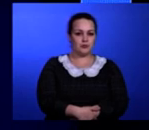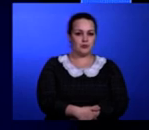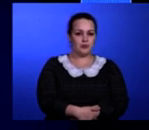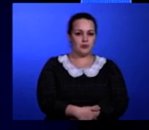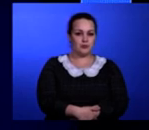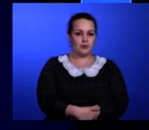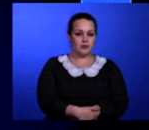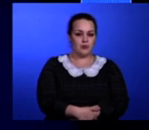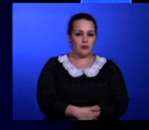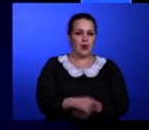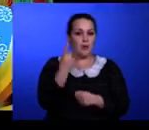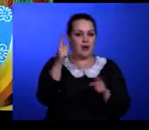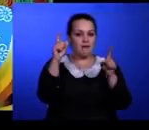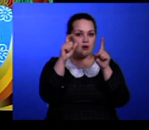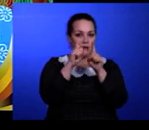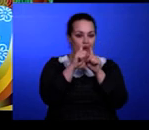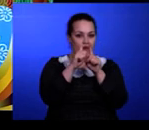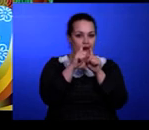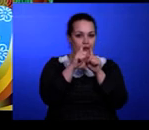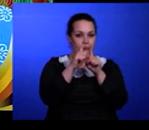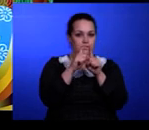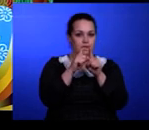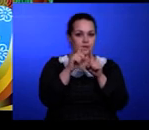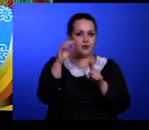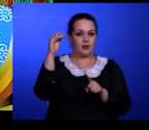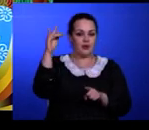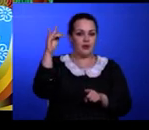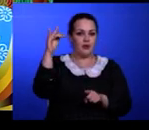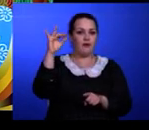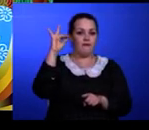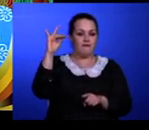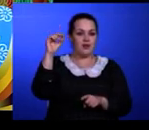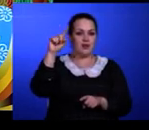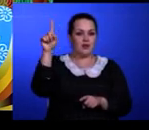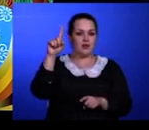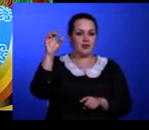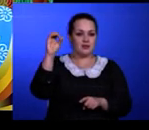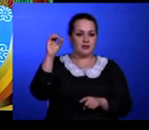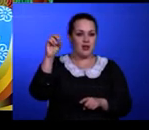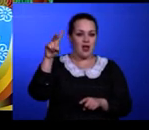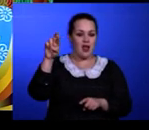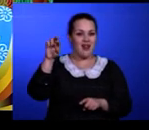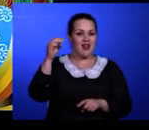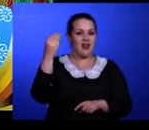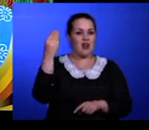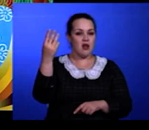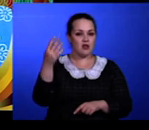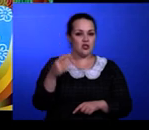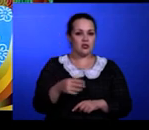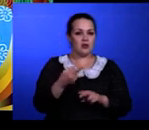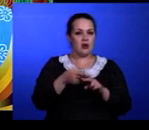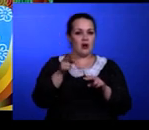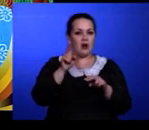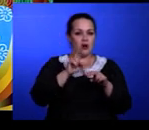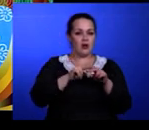первое слово ребята фюзеляж это корпус летательного